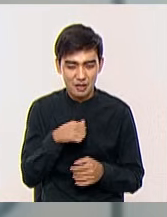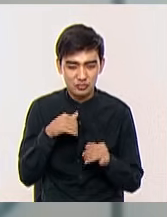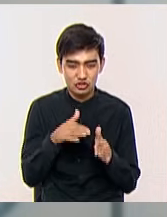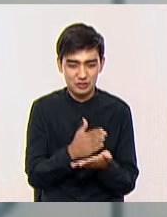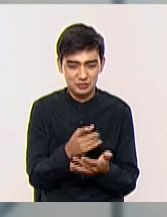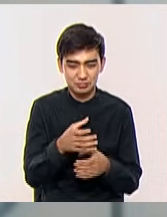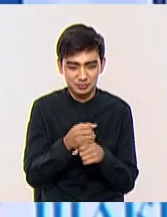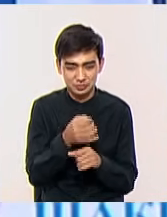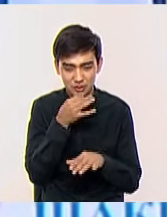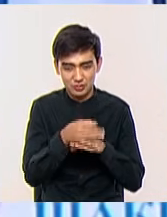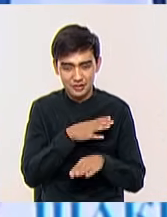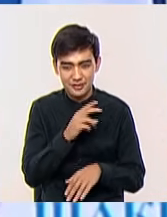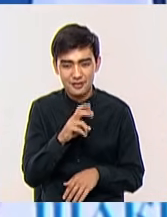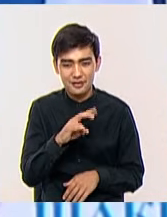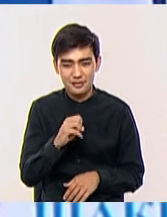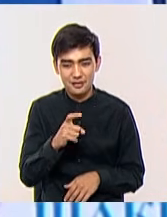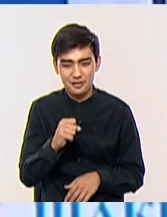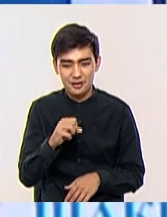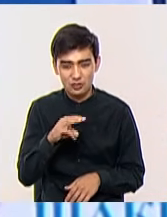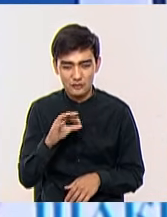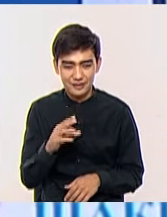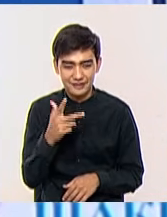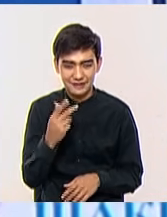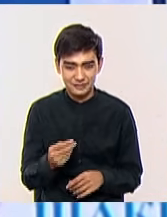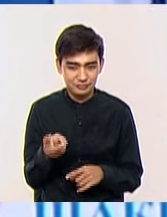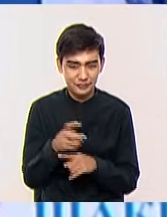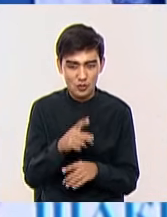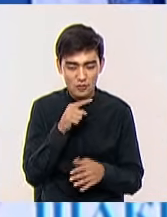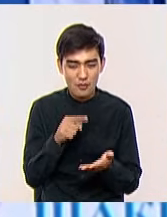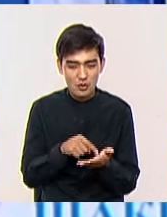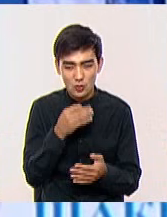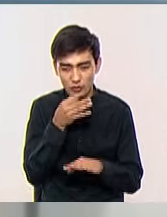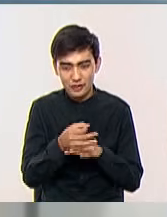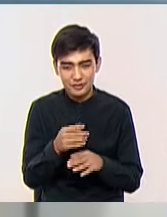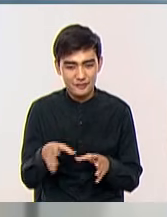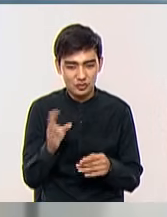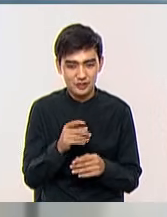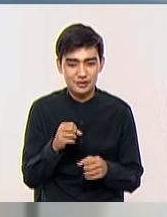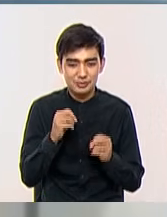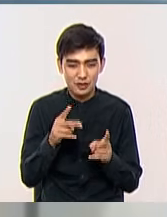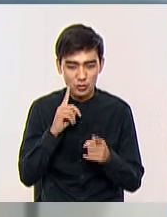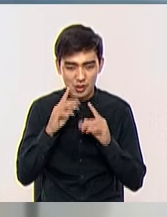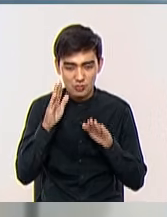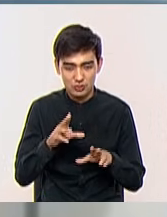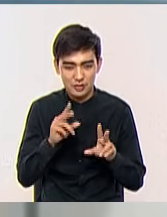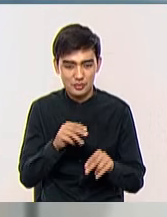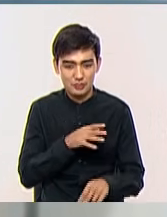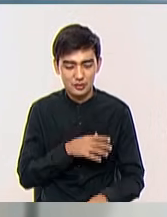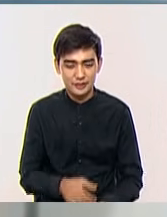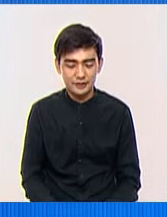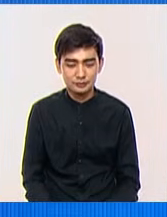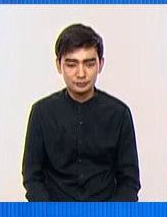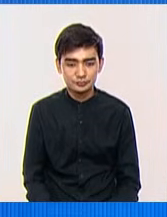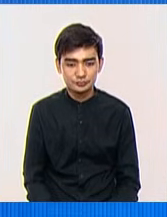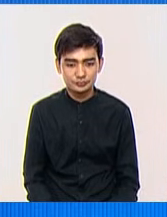қысқа қайырған Қанағатов үш күннен кейін елге оралып, халықтың барлық сұрағына жауап беру үшін арнайы баспасөз мәслихатын өткіземіз деп уәде берді. Айбар